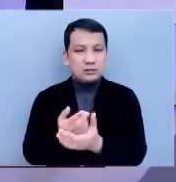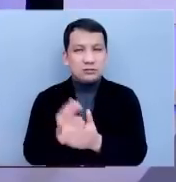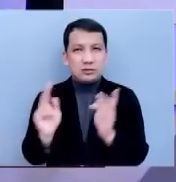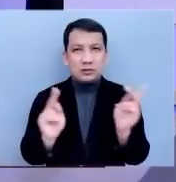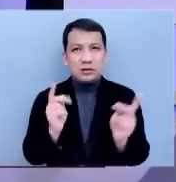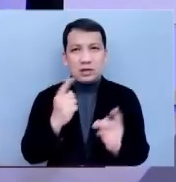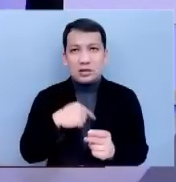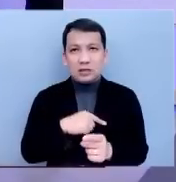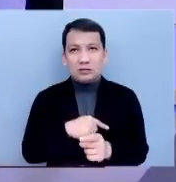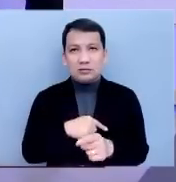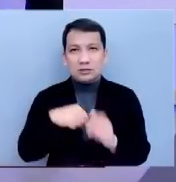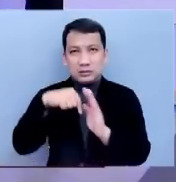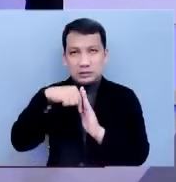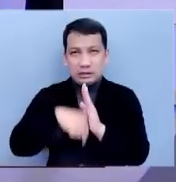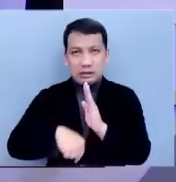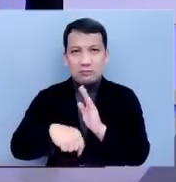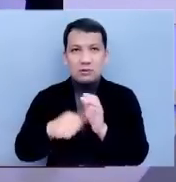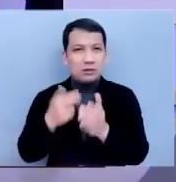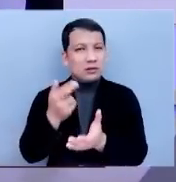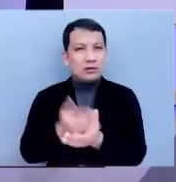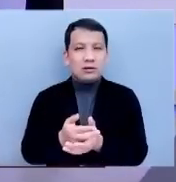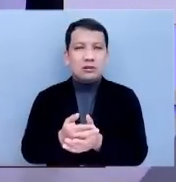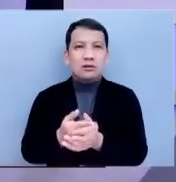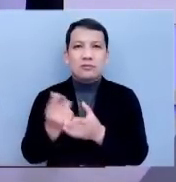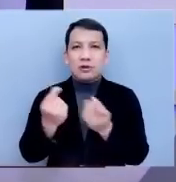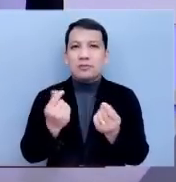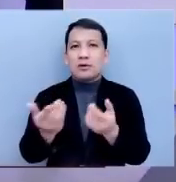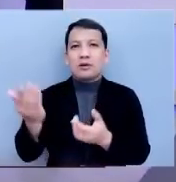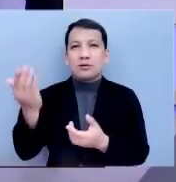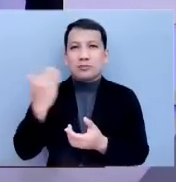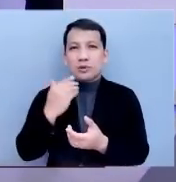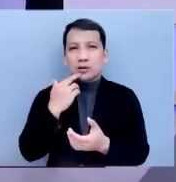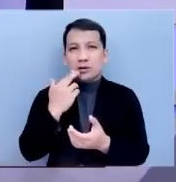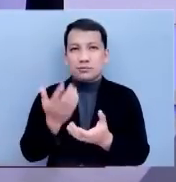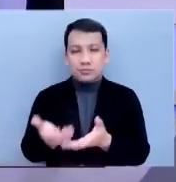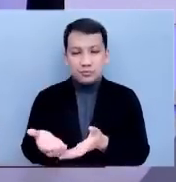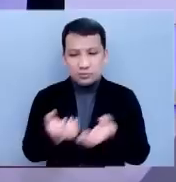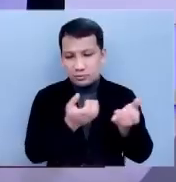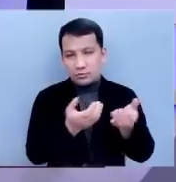ng ganyang kalalim. Ang nagawa pa lamang ay recovery ng mga